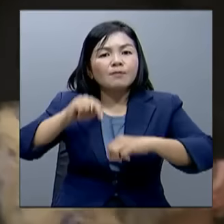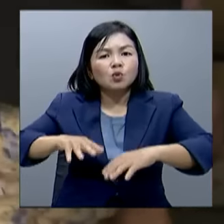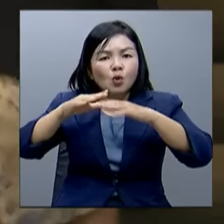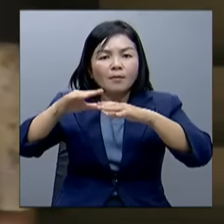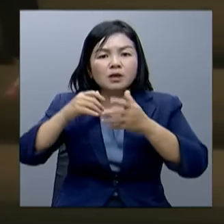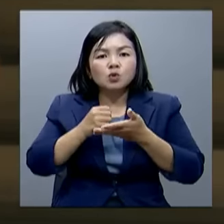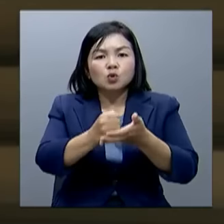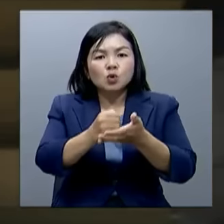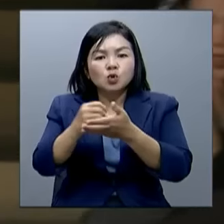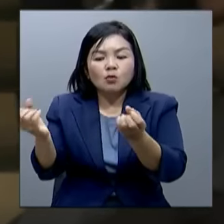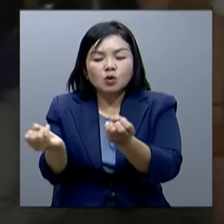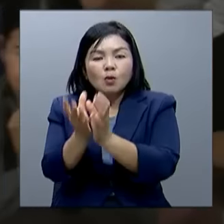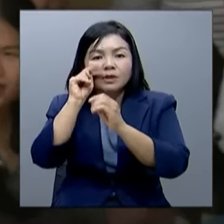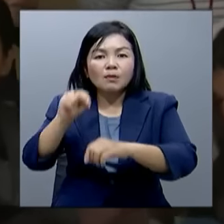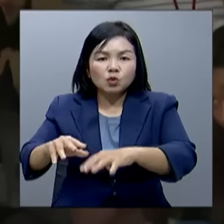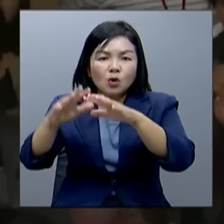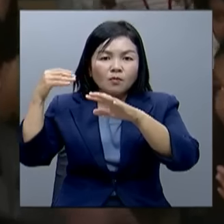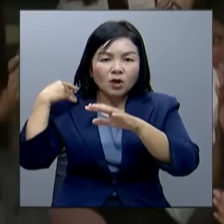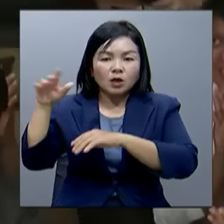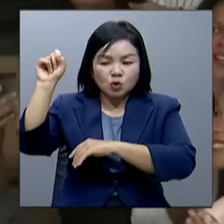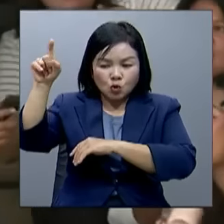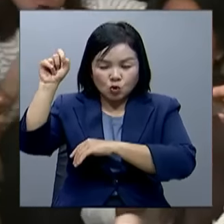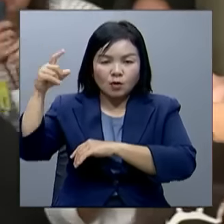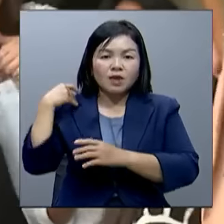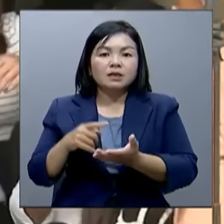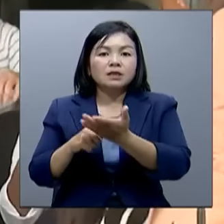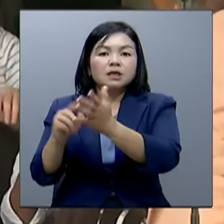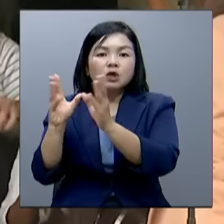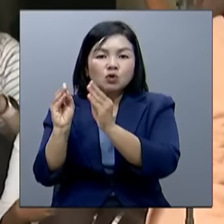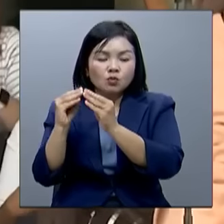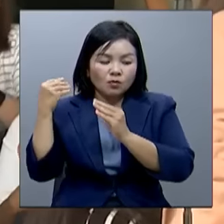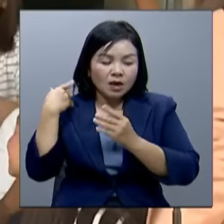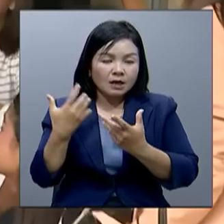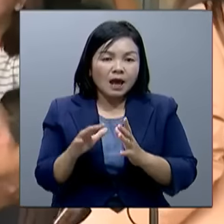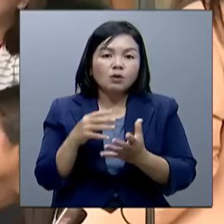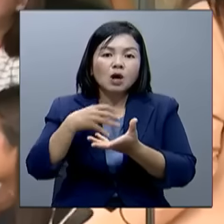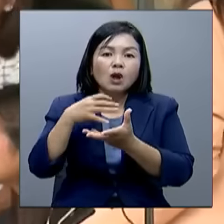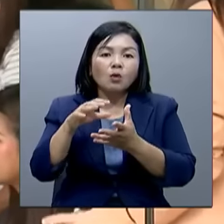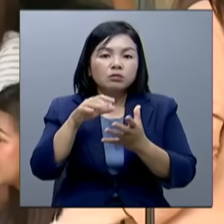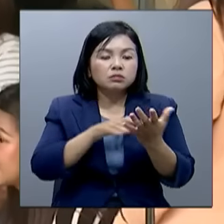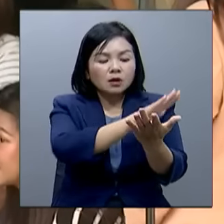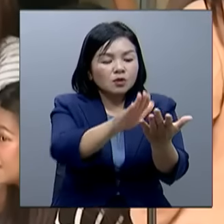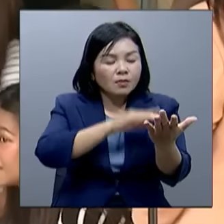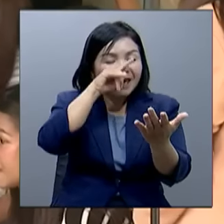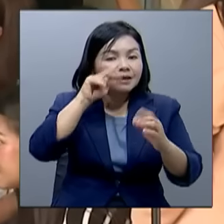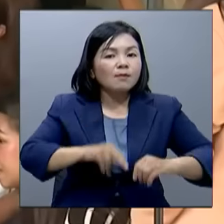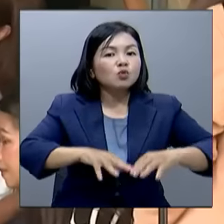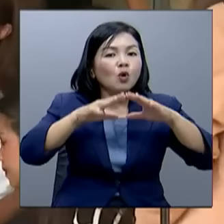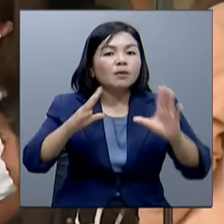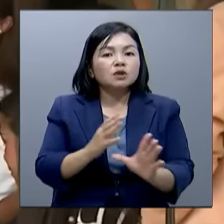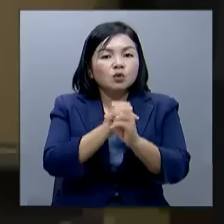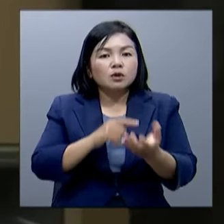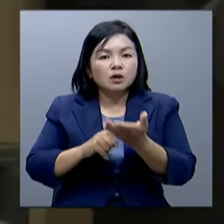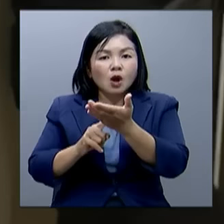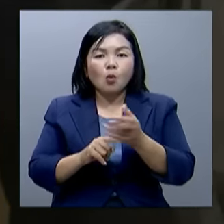การเยียวยาผู้ได้รับผลกระทบอย่างเร่งด่วนด้วยนะคะนอกจากนี้ยังจะรายงานสถานการณ์น้ำท่วมภาพรวมทั้งประเทศระหว่างวันที่